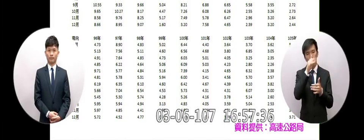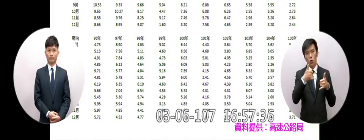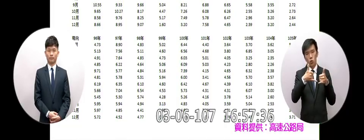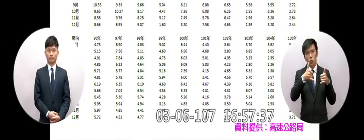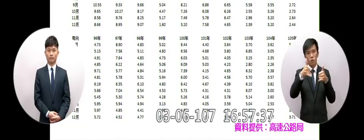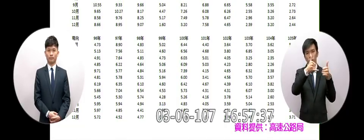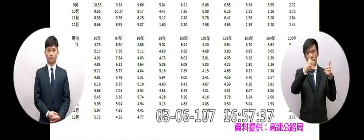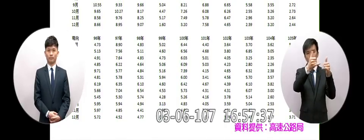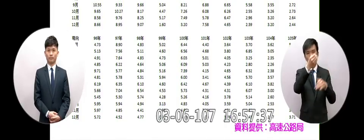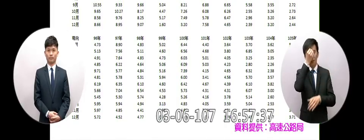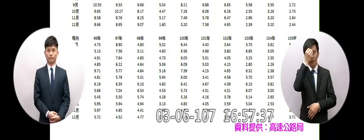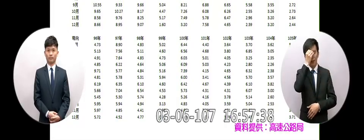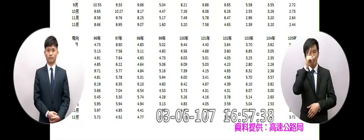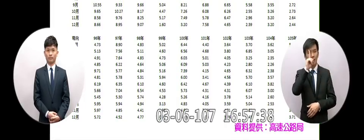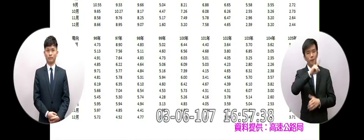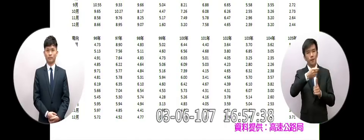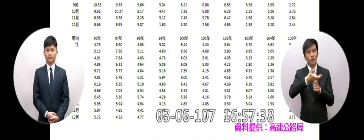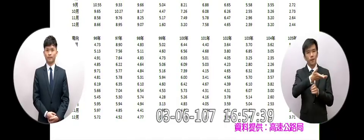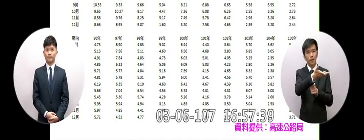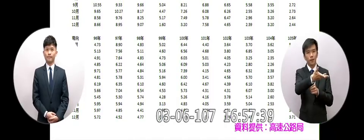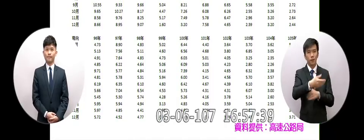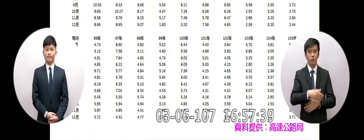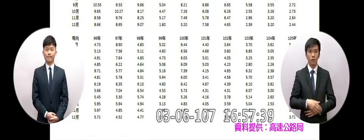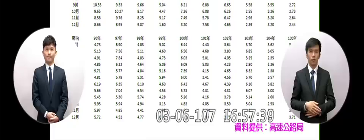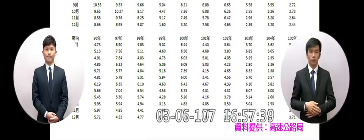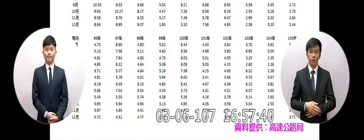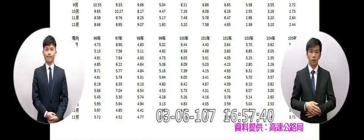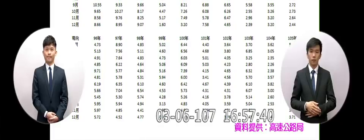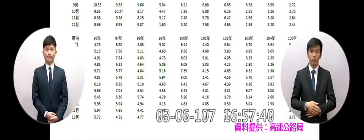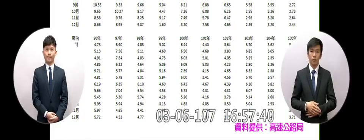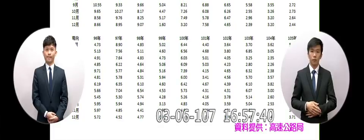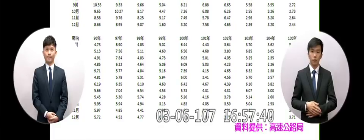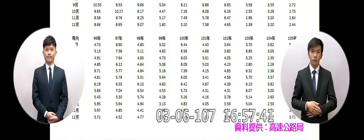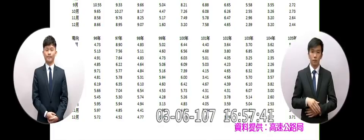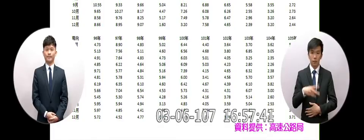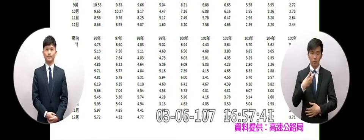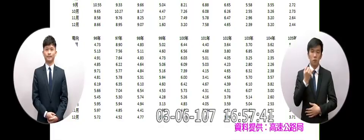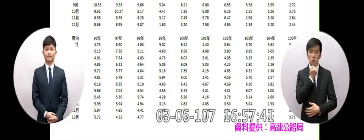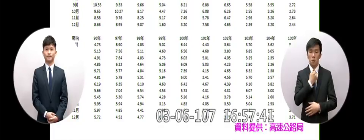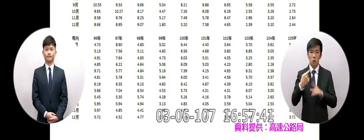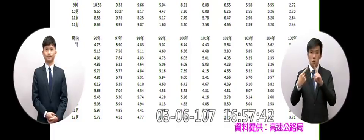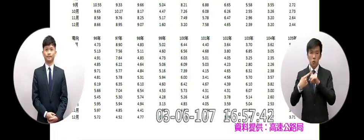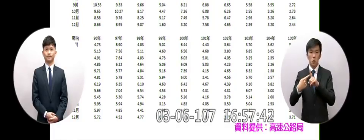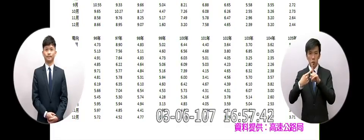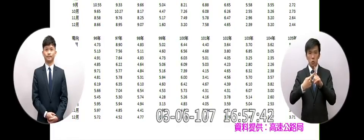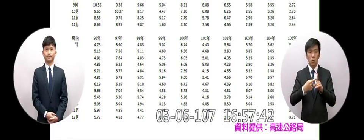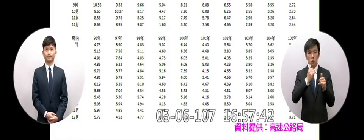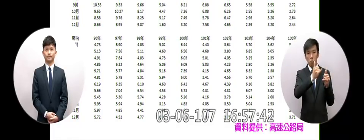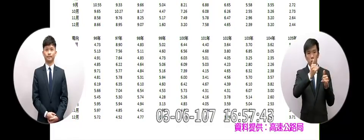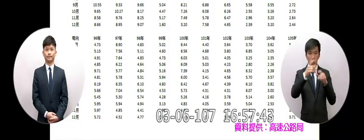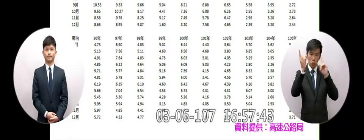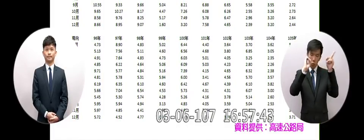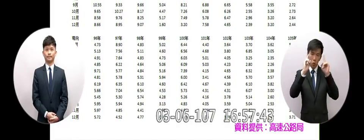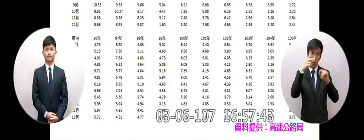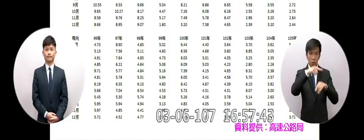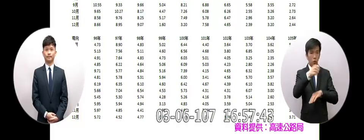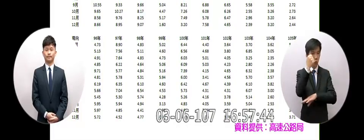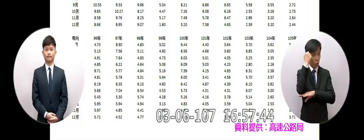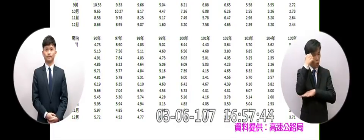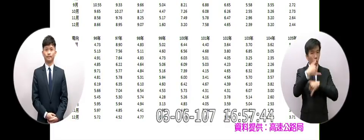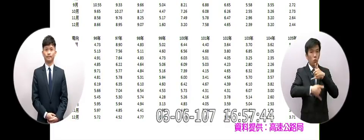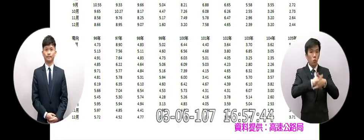染，甚至因为人为的休憩或者是游乐的活动，居住的活动呢，造